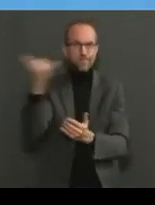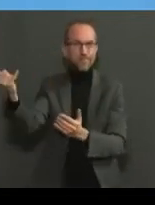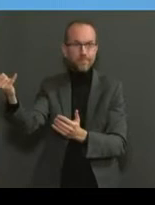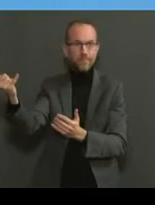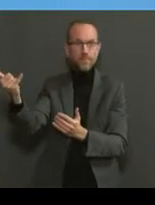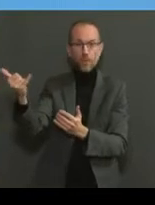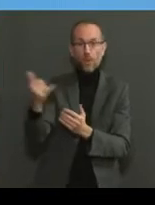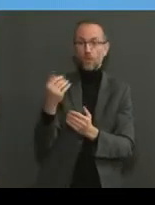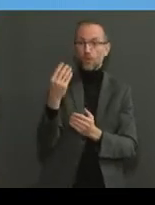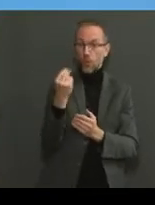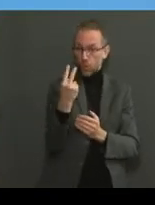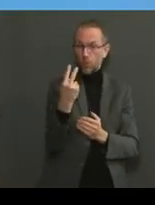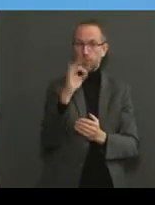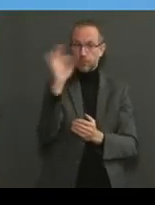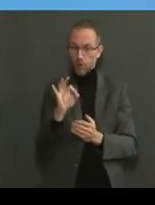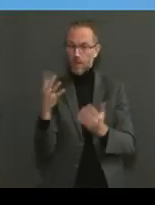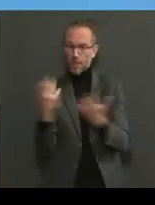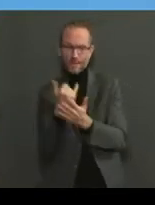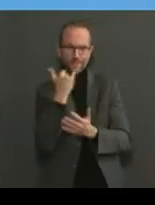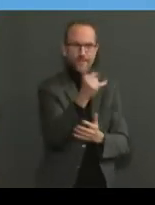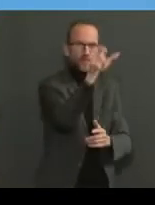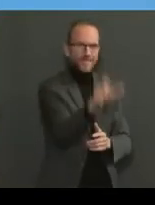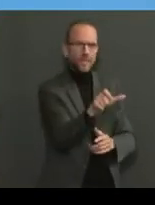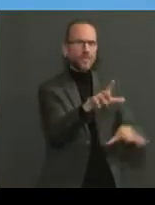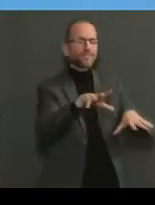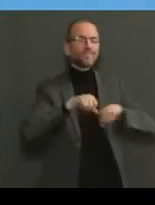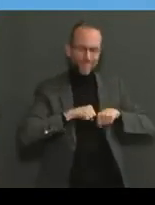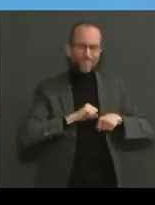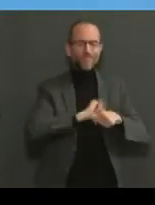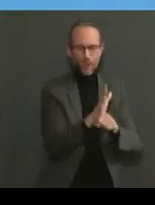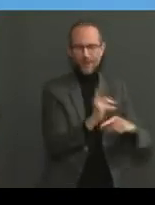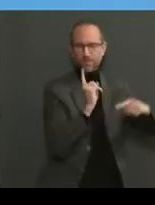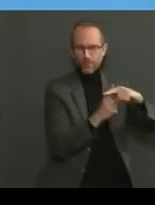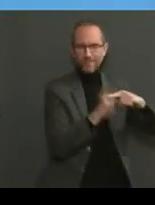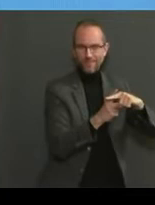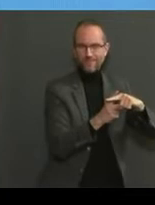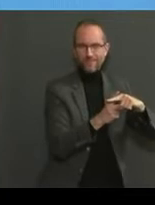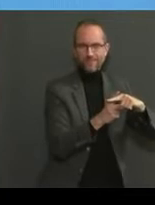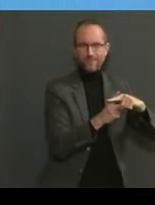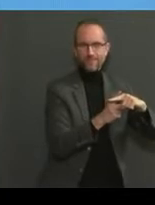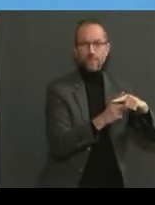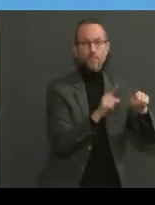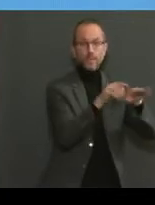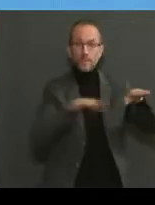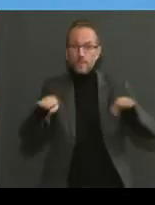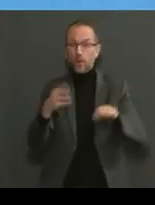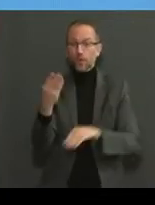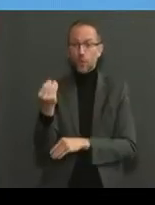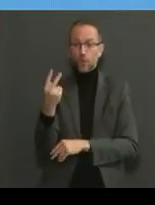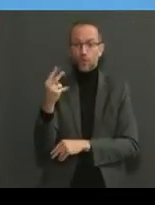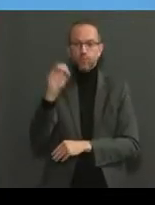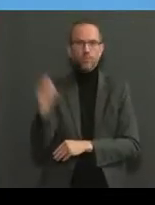un résultat positif, on l'appelle les patients index, ainsi que 92% des contacts à haut